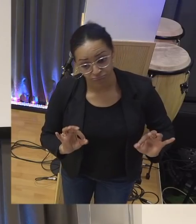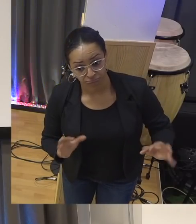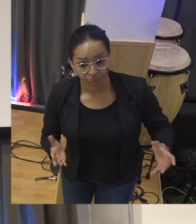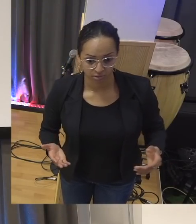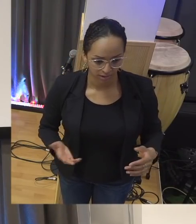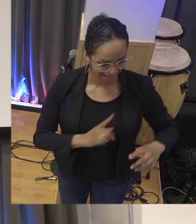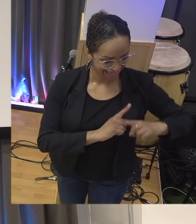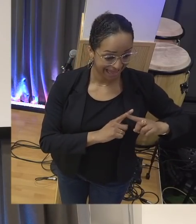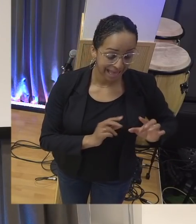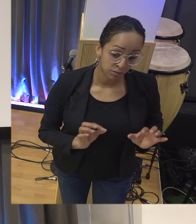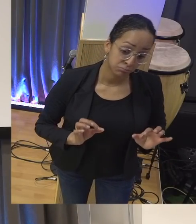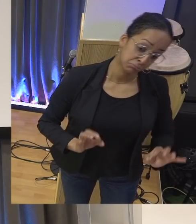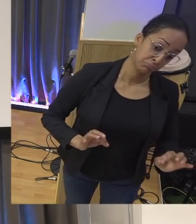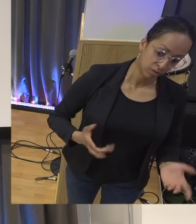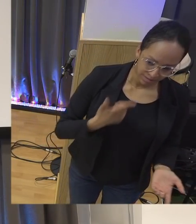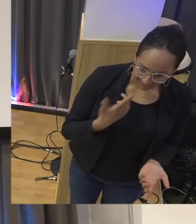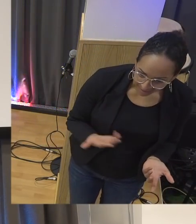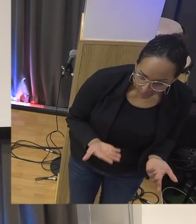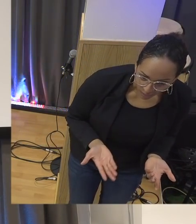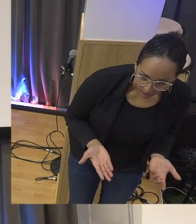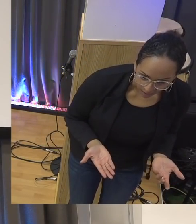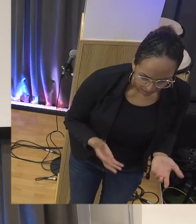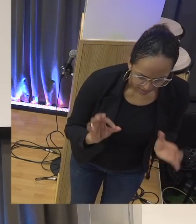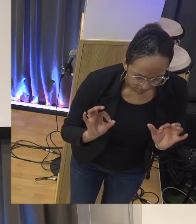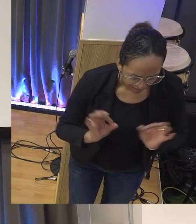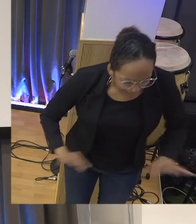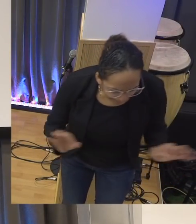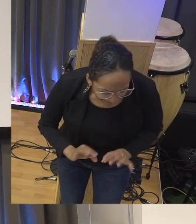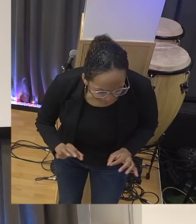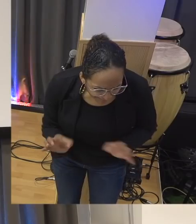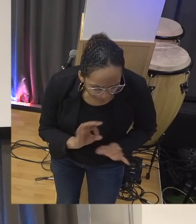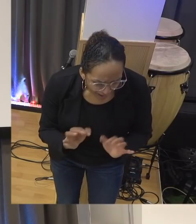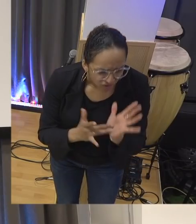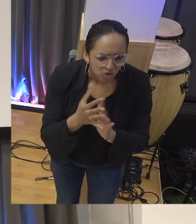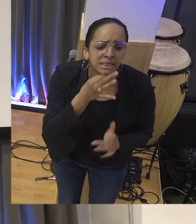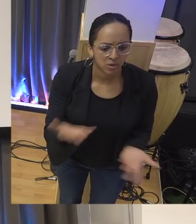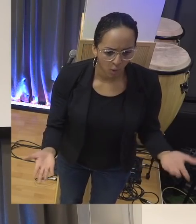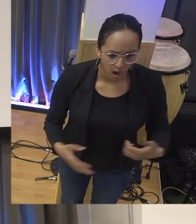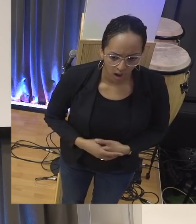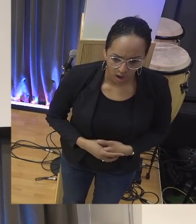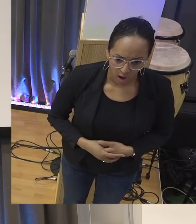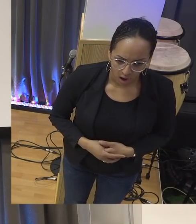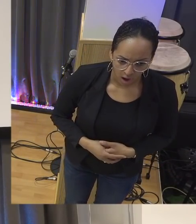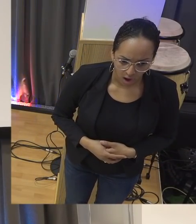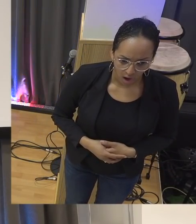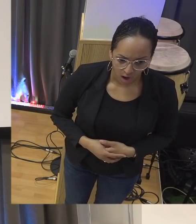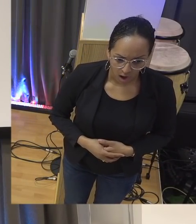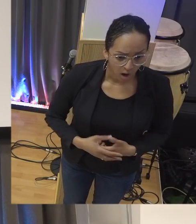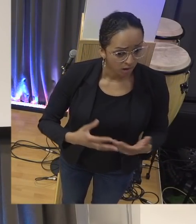C'est quoi un chrétien modéré? C'est pas possible. Jésus, il a dit quoi? Soit tu es froid,